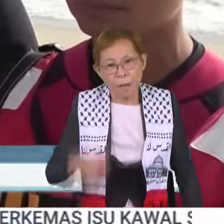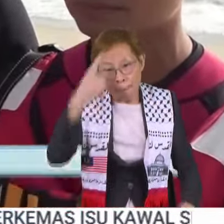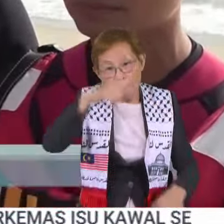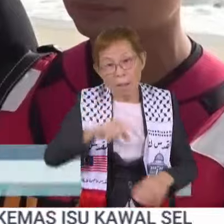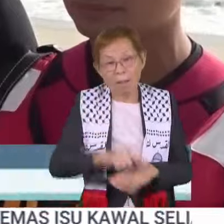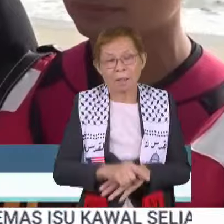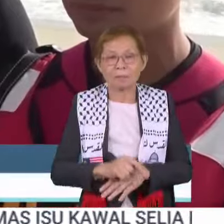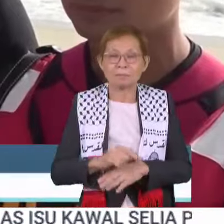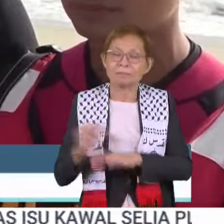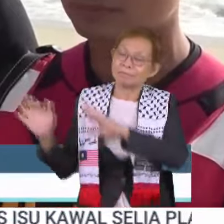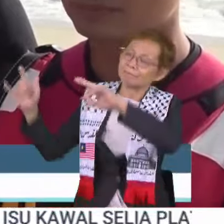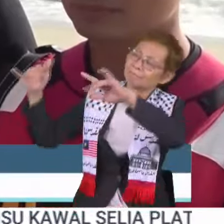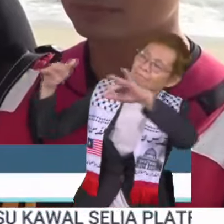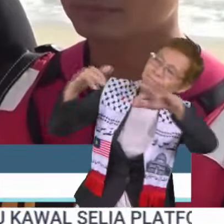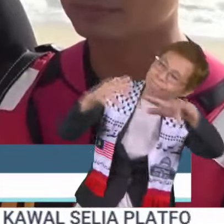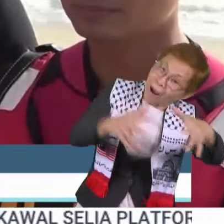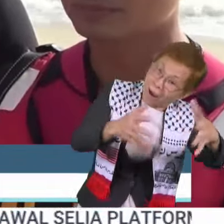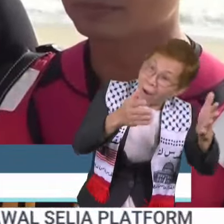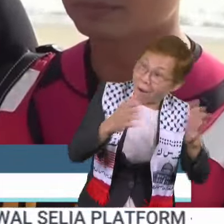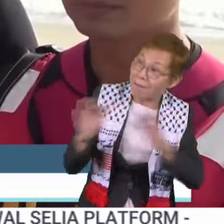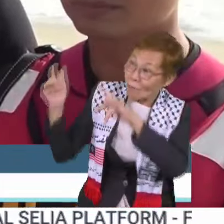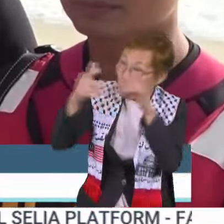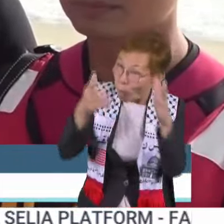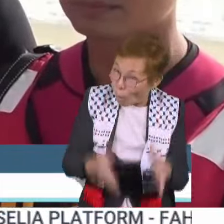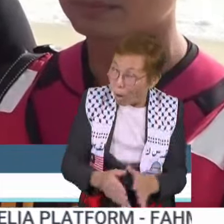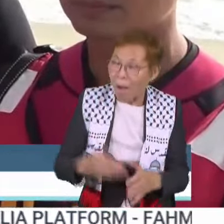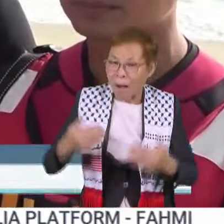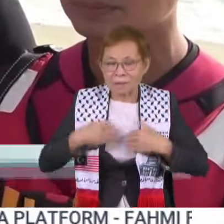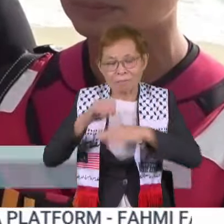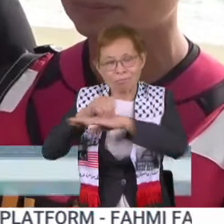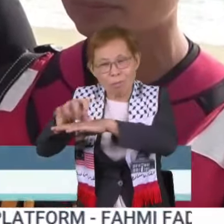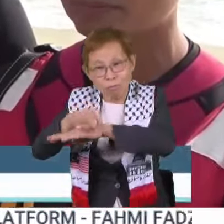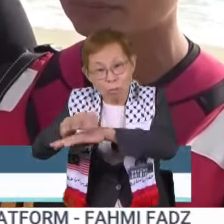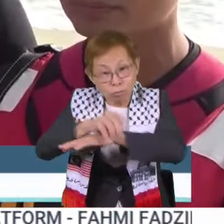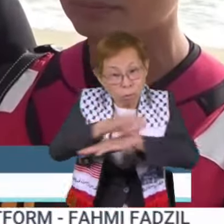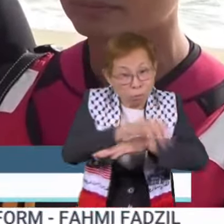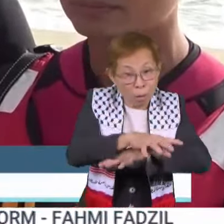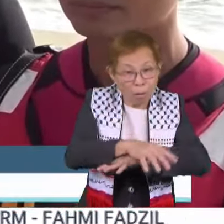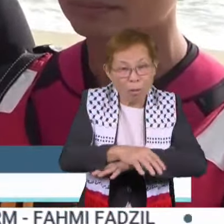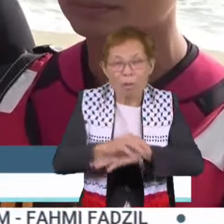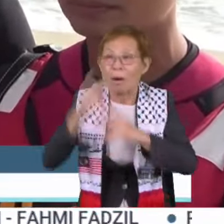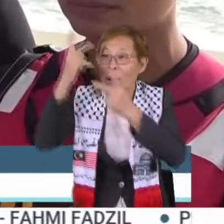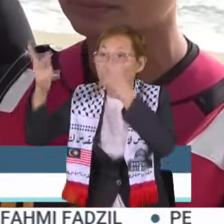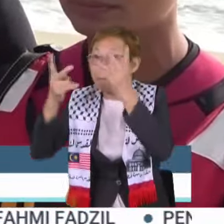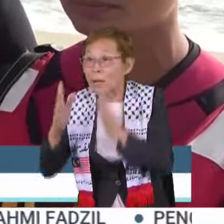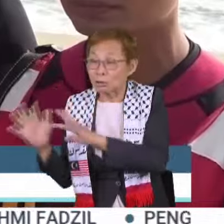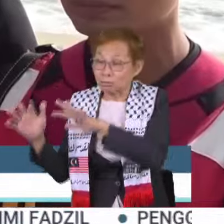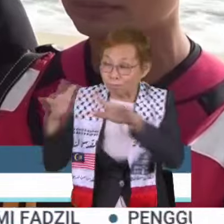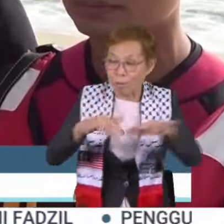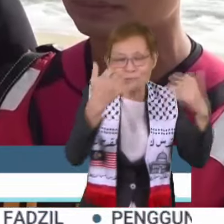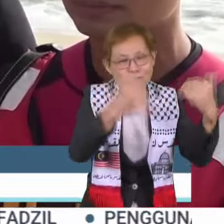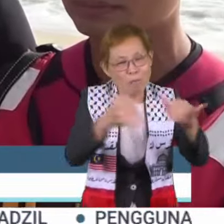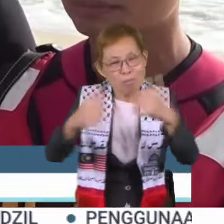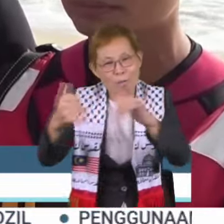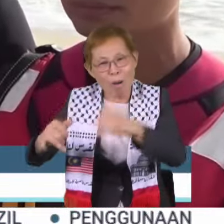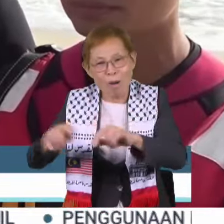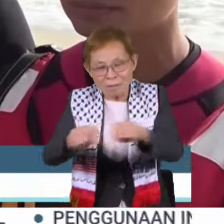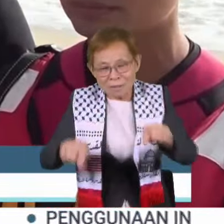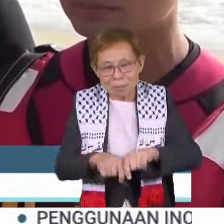pengunjung-pengunjung sekiranya tuan-tuan ada menasihatkan mana-mana pengunjung-pengunjung yang bermain di